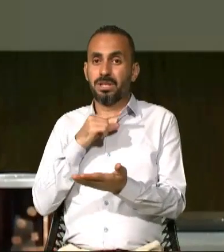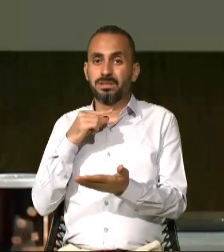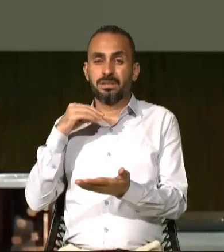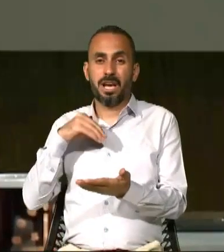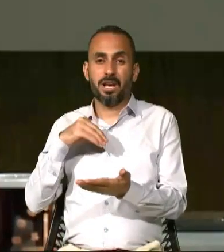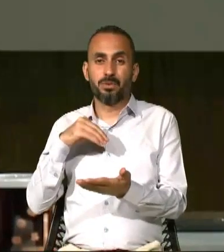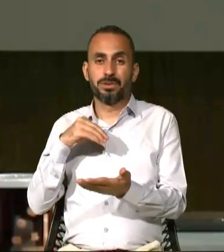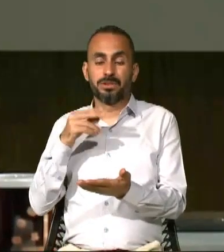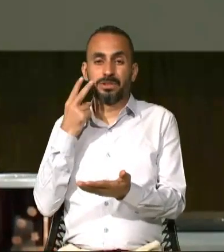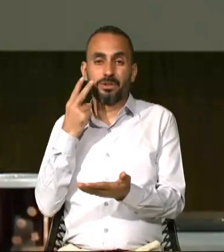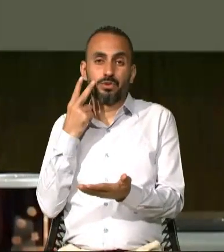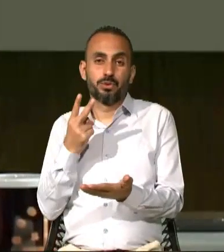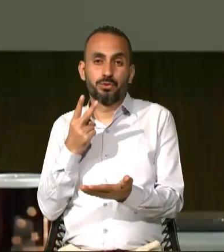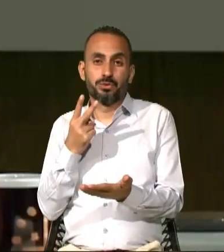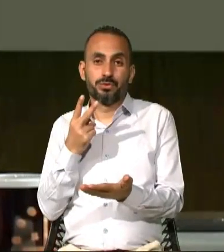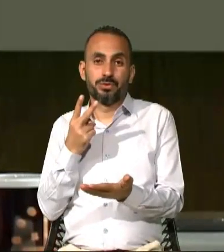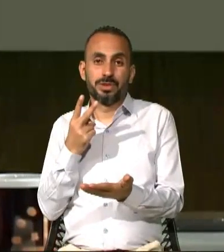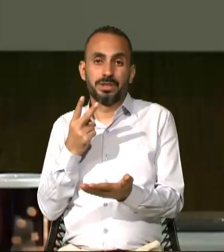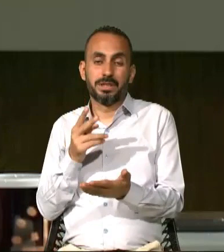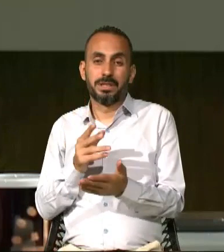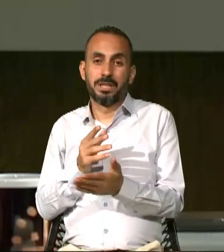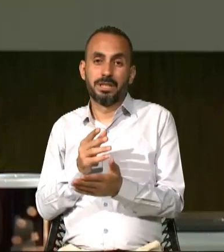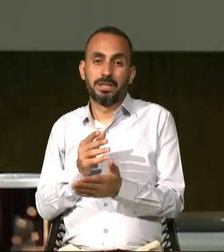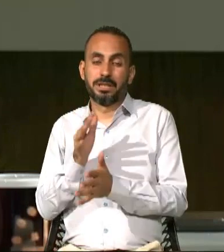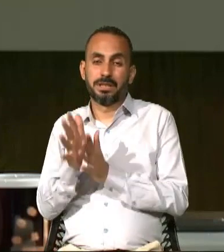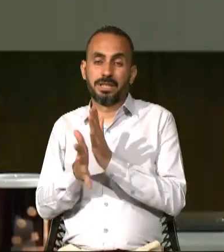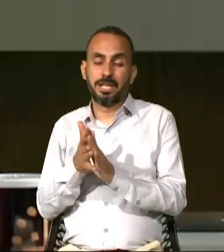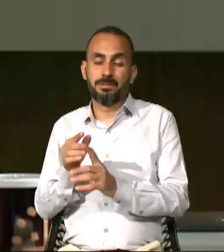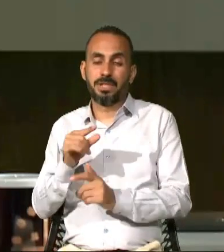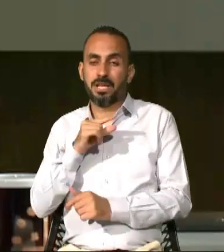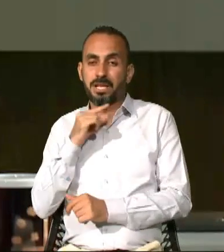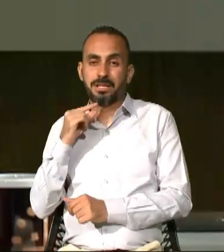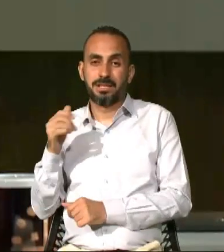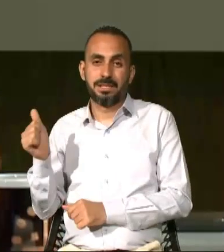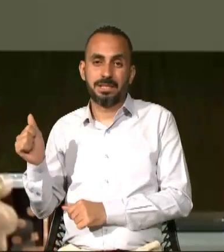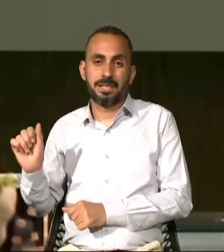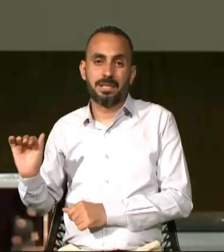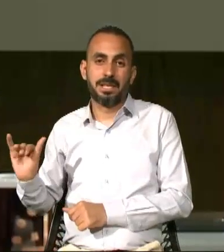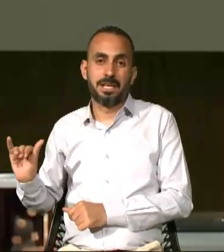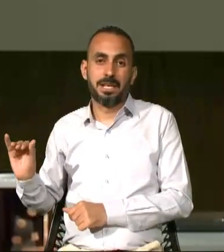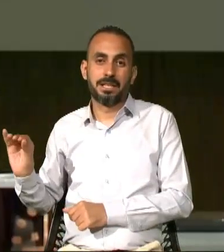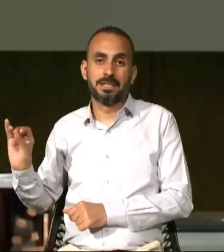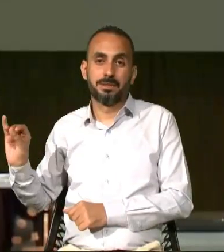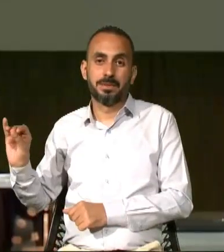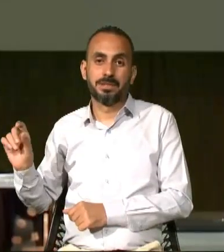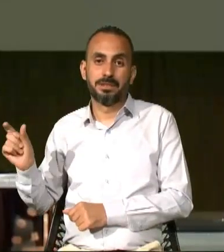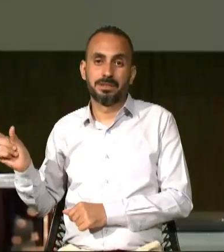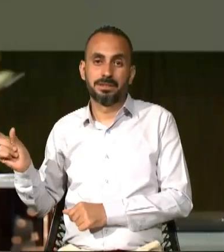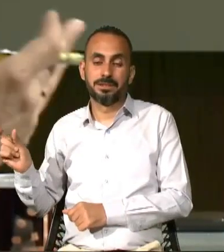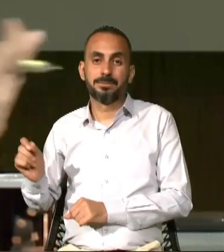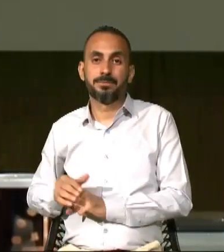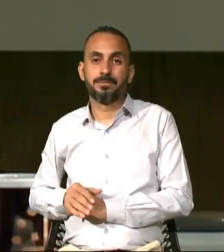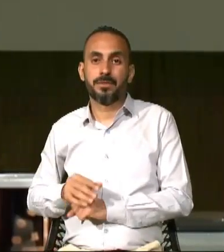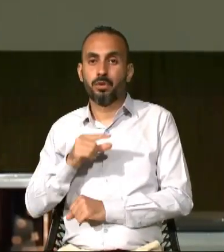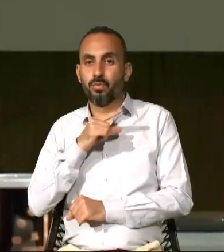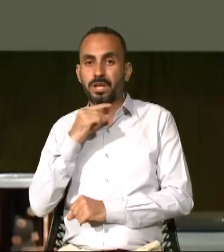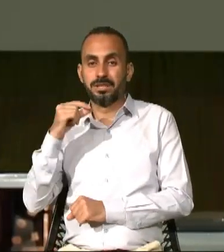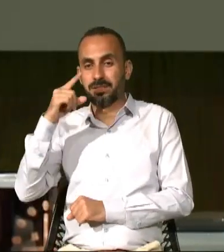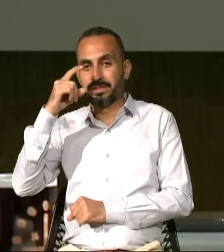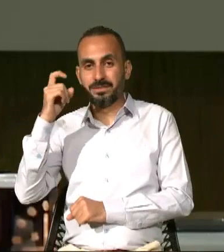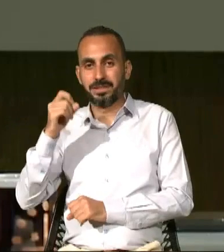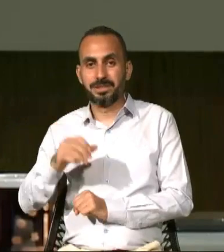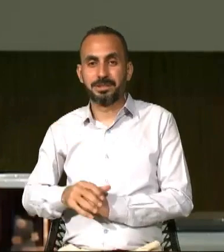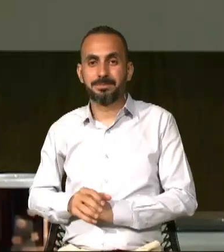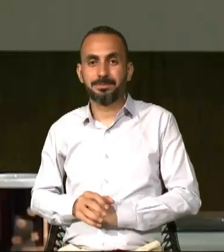يعني في تعليق على طبعا كلام الاسيس ايمن مشجع جدا. الاسيس فرج هل في